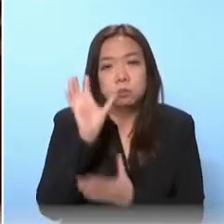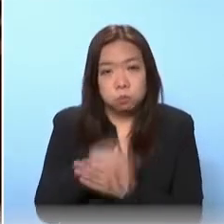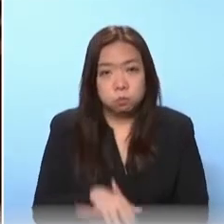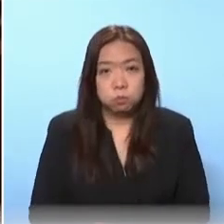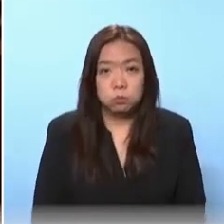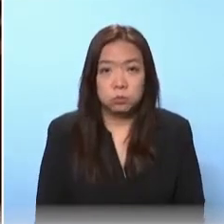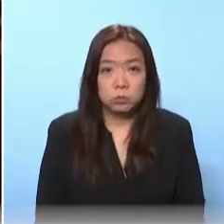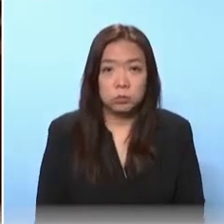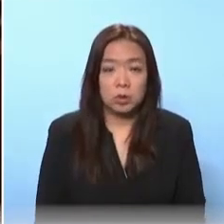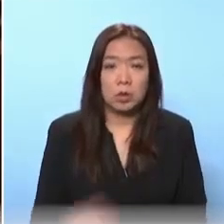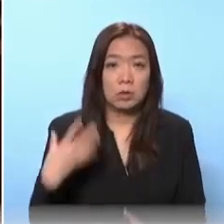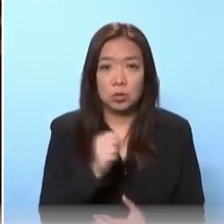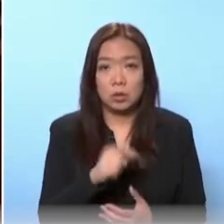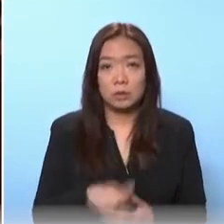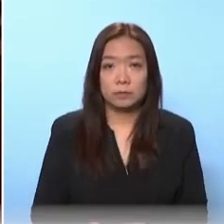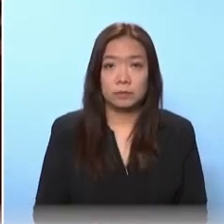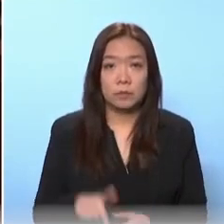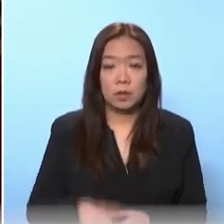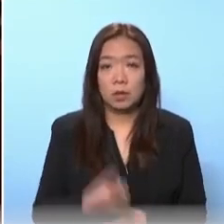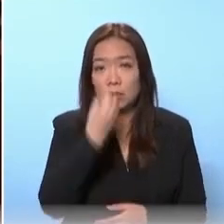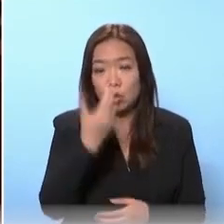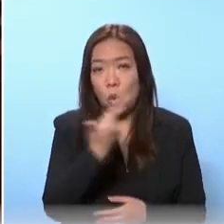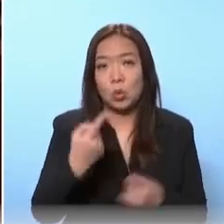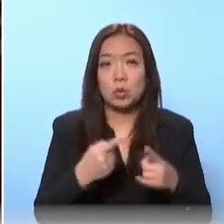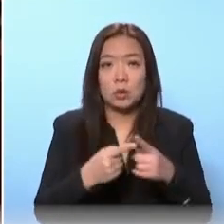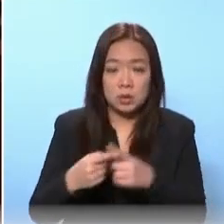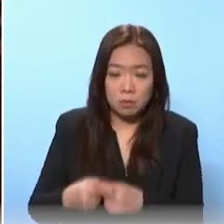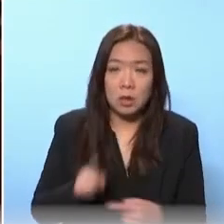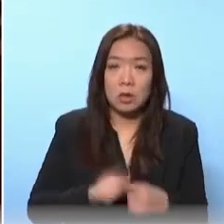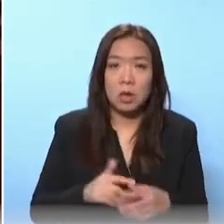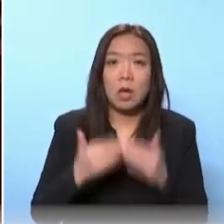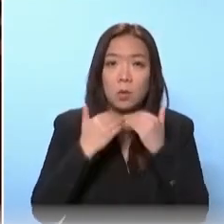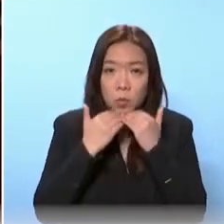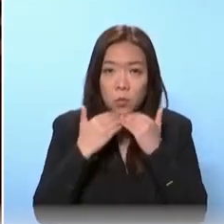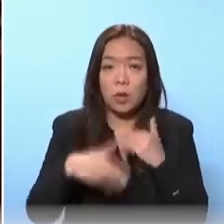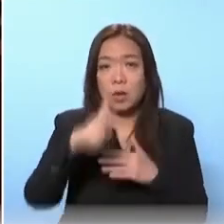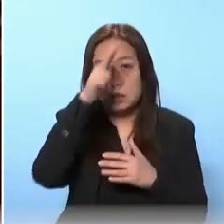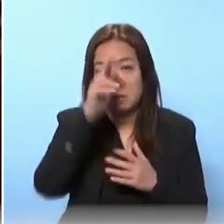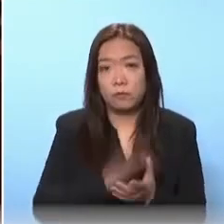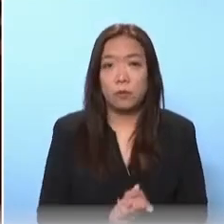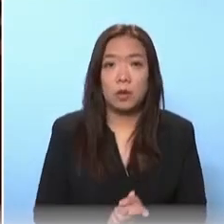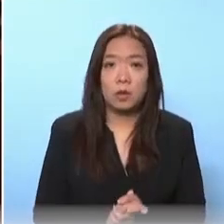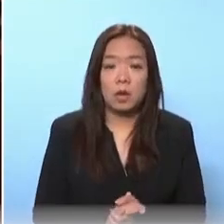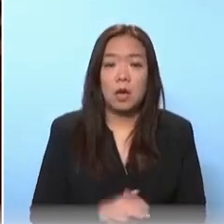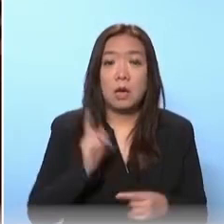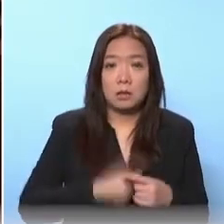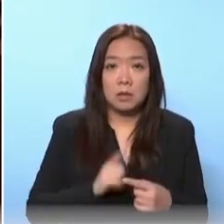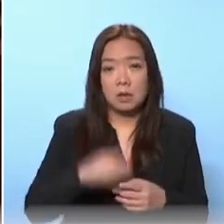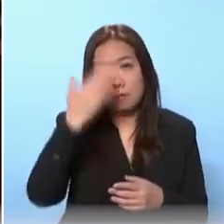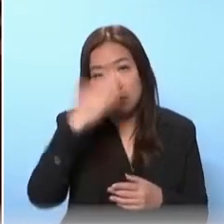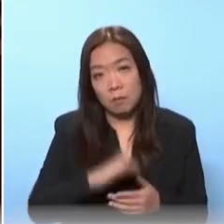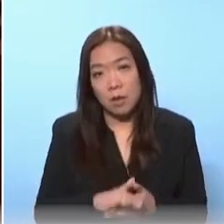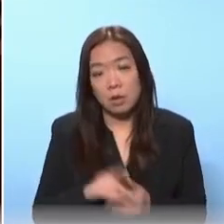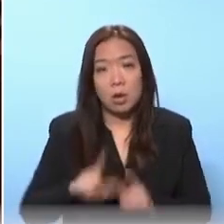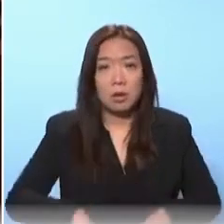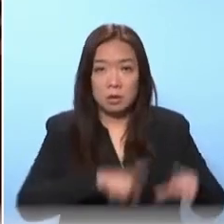而主席，本港大部分的市民都是非常之期望我們政府能夠切實地理解到他們